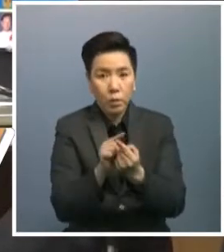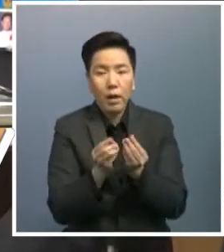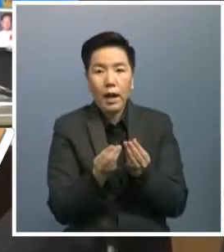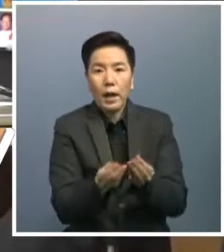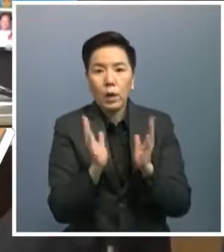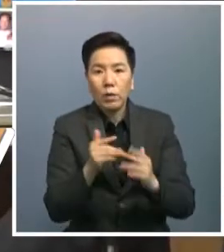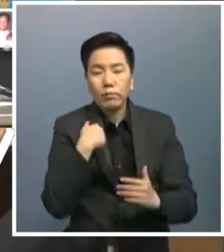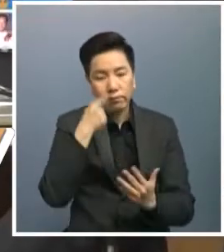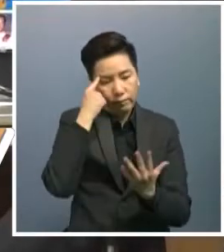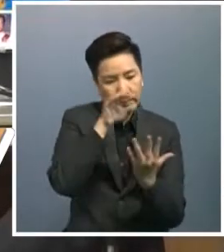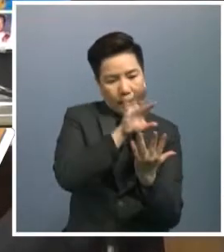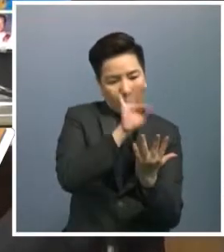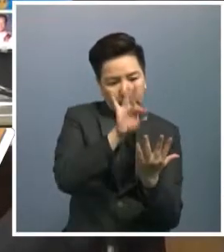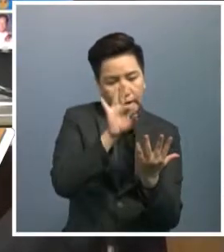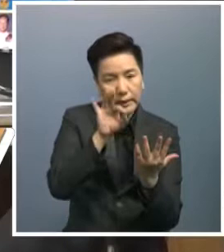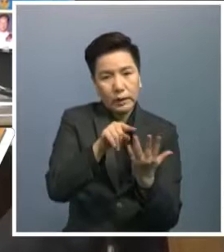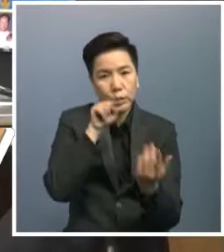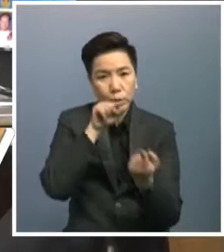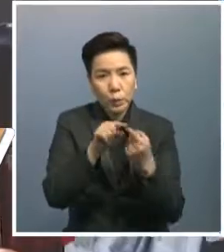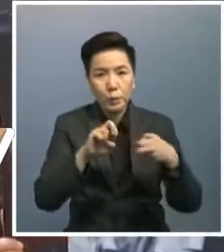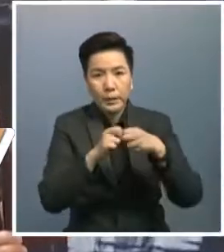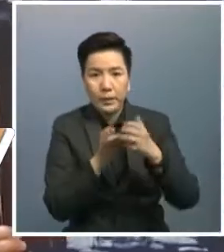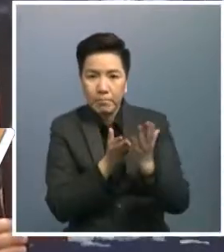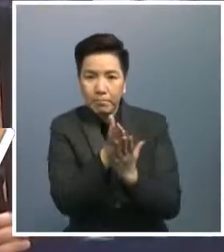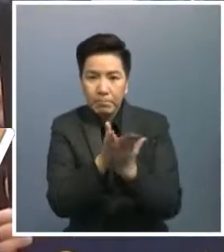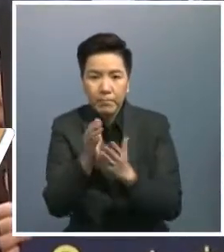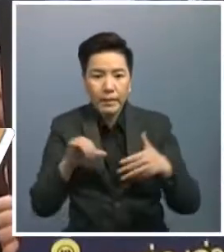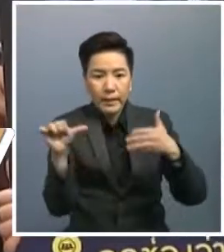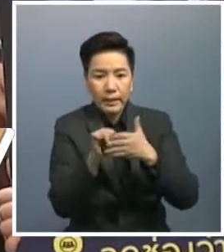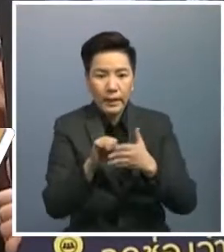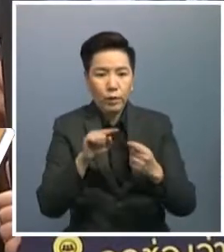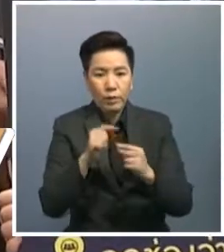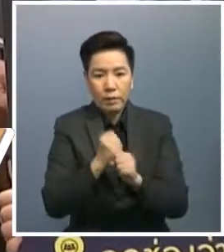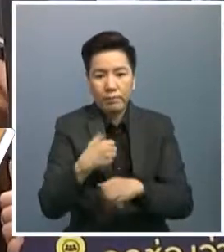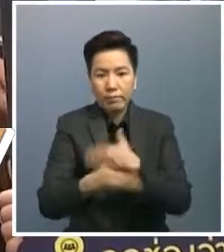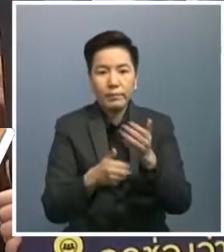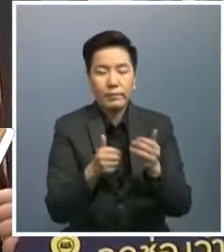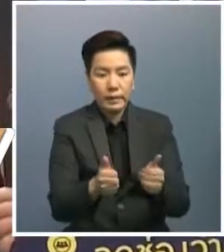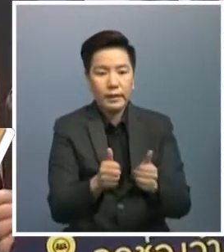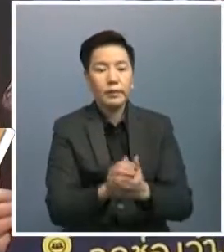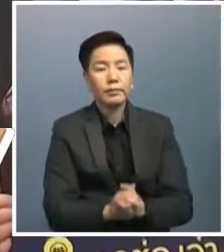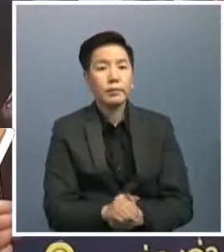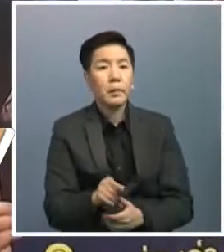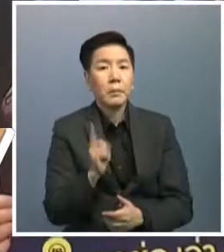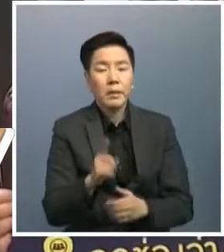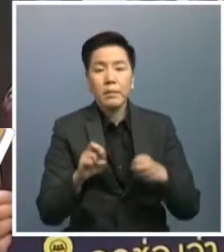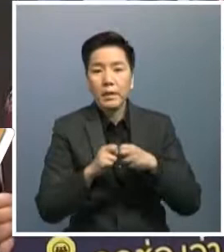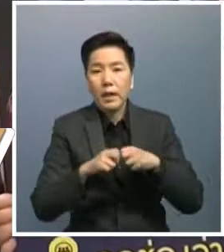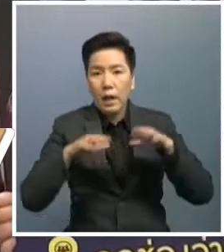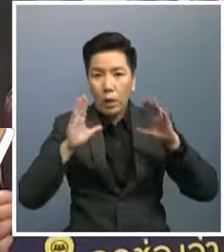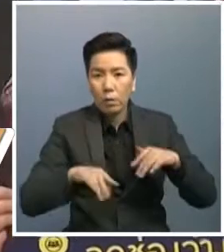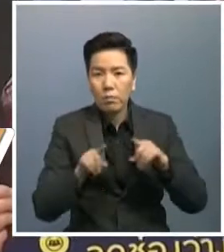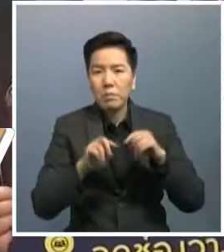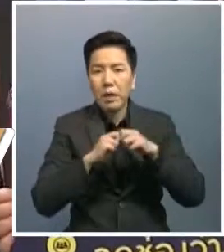ประชาชนมีทางเลือกมากขึ้นในการตอบสนองต่อการแก้ไขปัญหาต่างๆได้พื้นที่ได้อย่างทันท่วงทีซึ่งจะเป็นการลดช่องว่าง